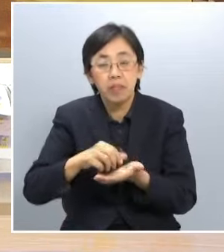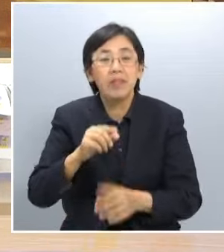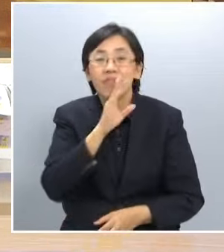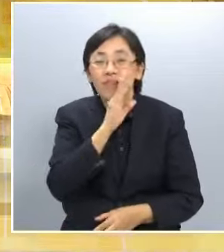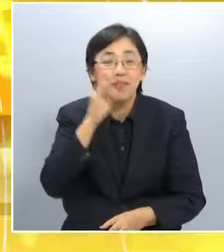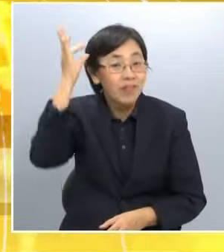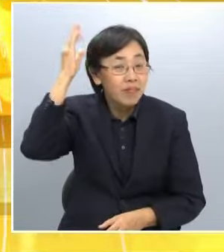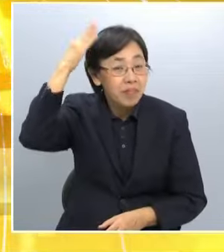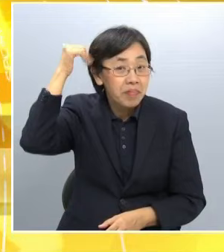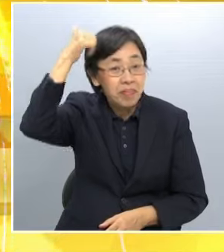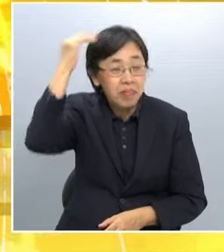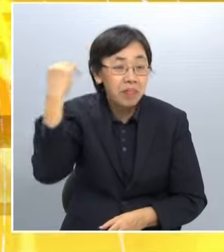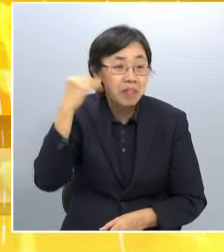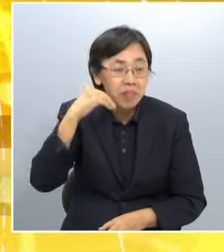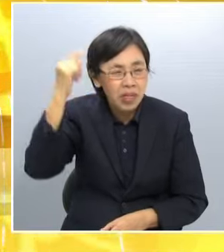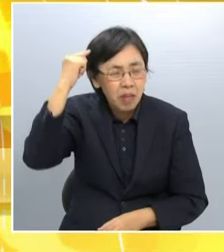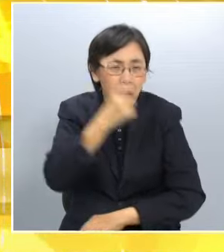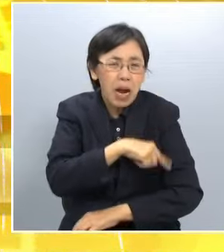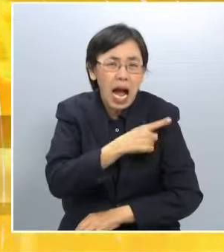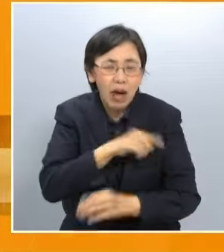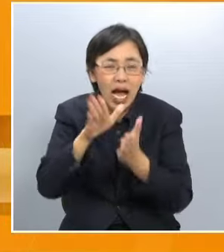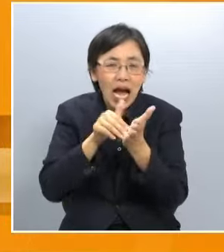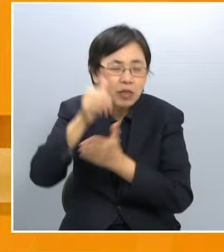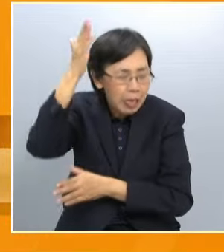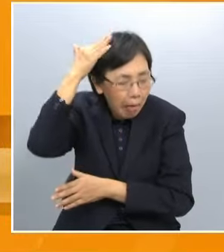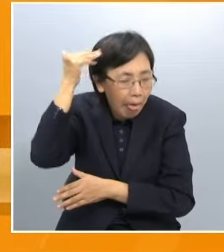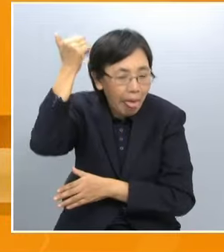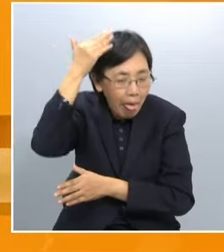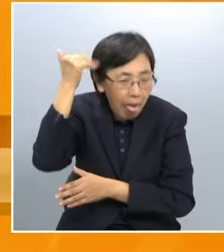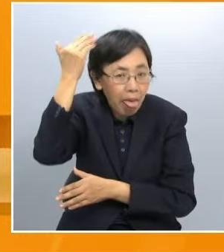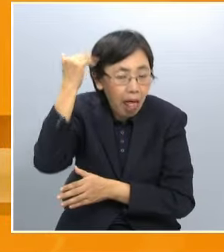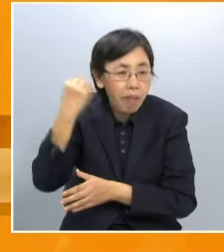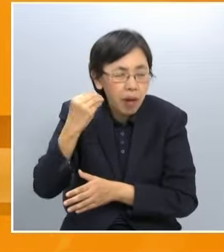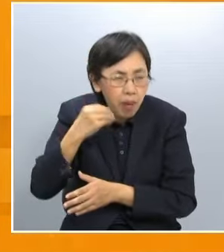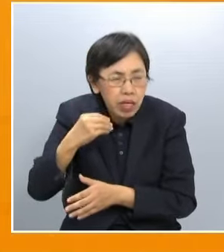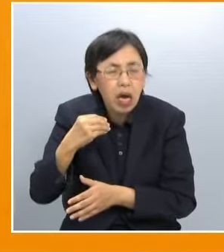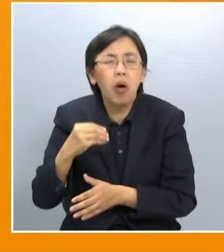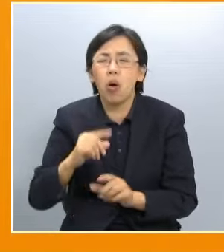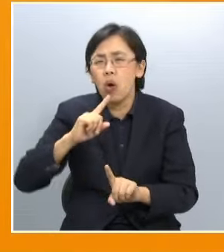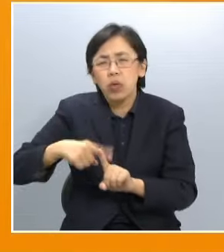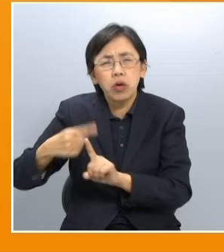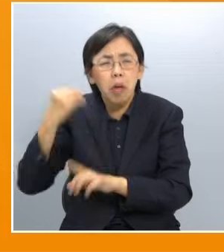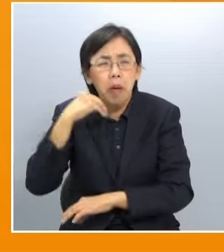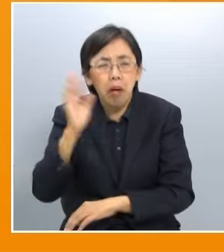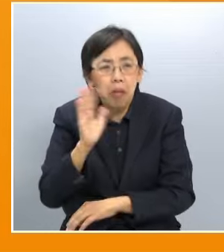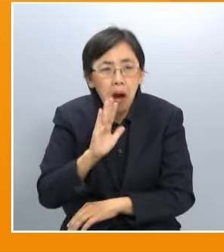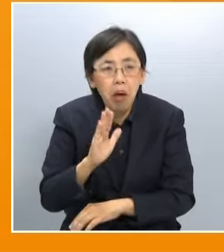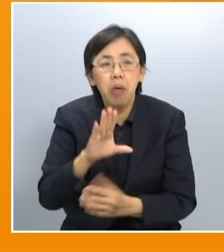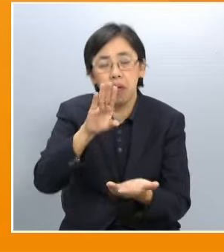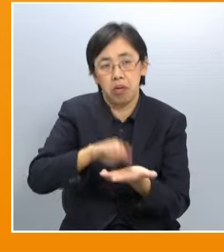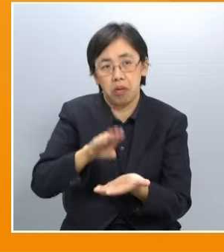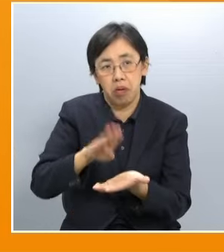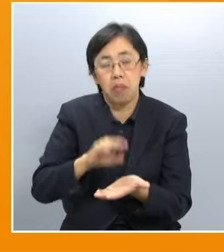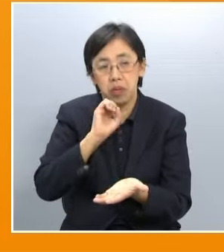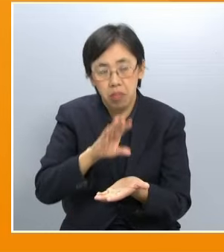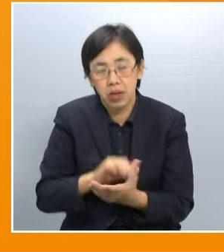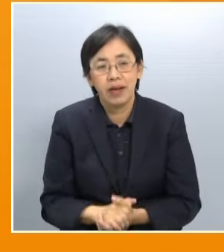ผมบ่อยๆหรือการปกปิดผมขาวให้ยืดเวลาให้นานที่สุดเพราะมันมีข้อมูล